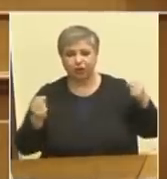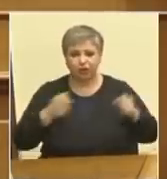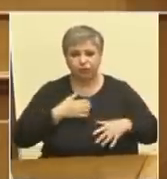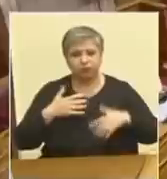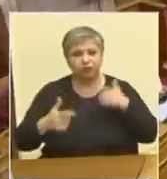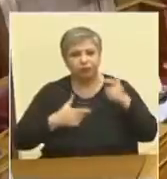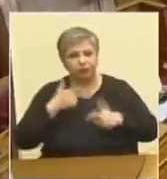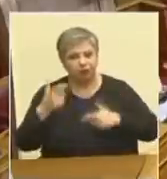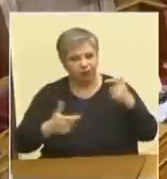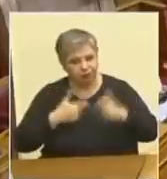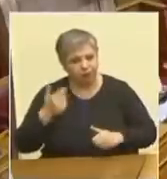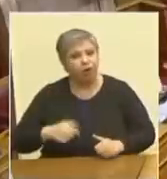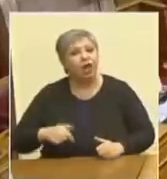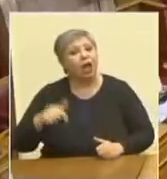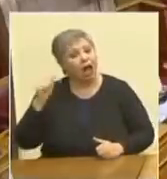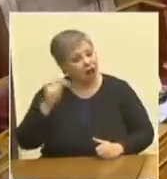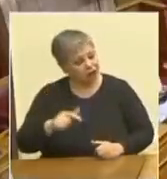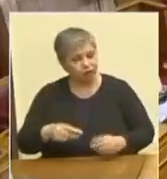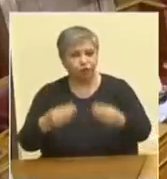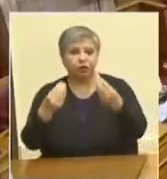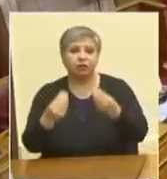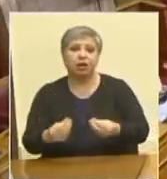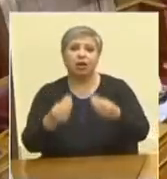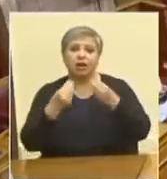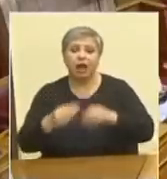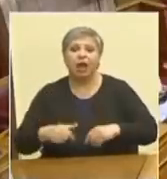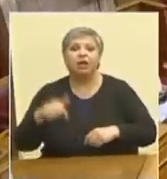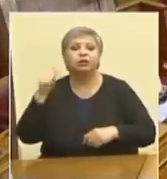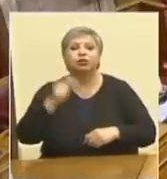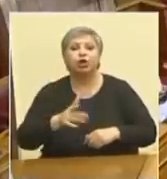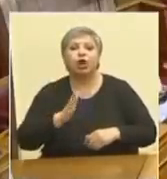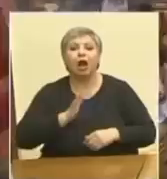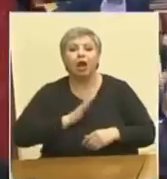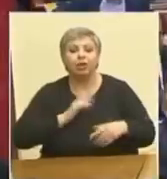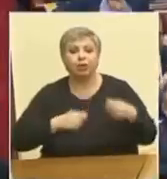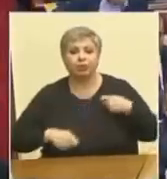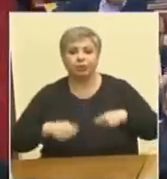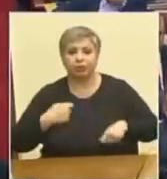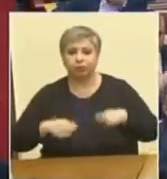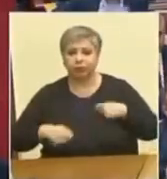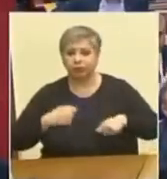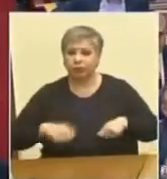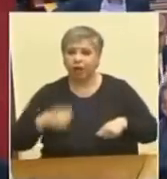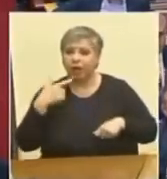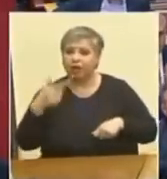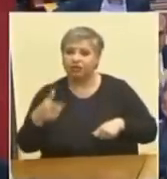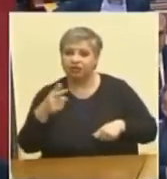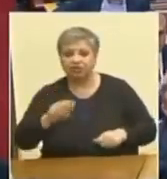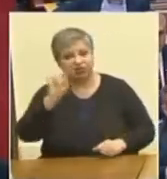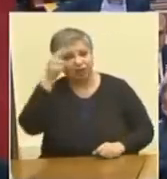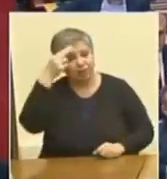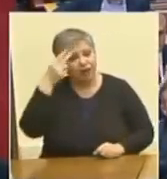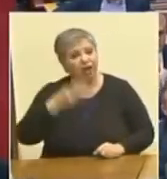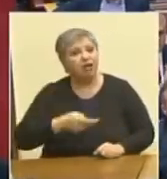και η αντίδραση ήταν καλή. Τώρα οι πολίτες που διαμαρτύρονται είναι εθνικιστές και φασίστες. όταν